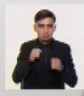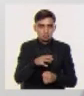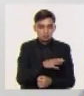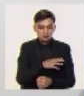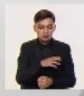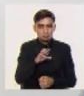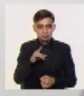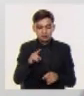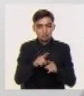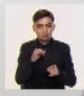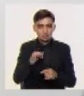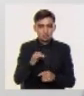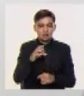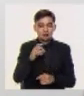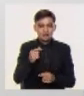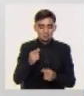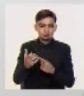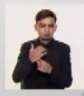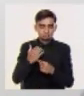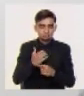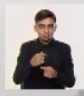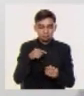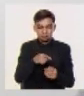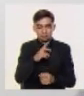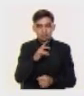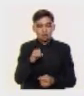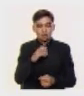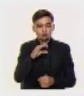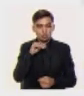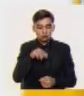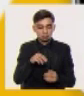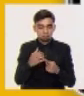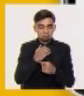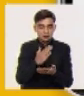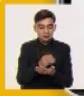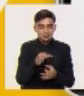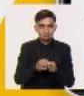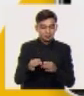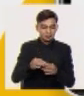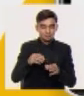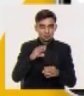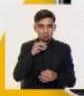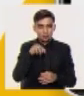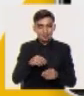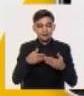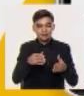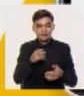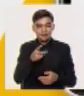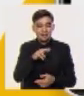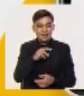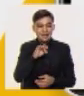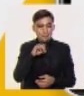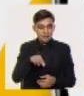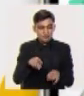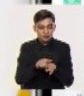бы, чтобы счета суммы поступали на этот счет. Дистанционное открытие счетов для ИП – это совершенно